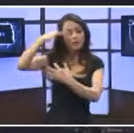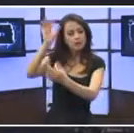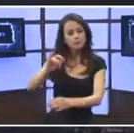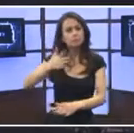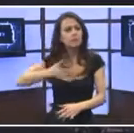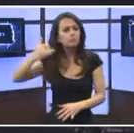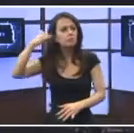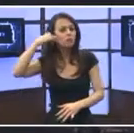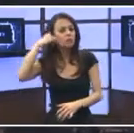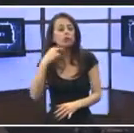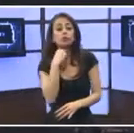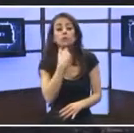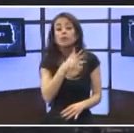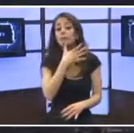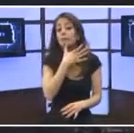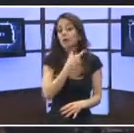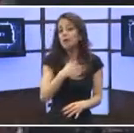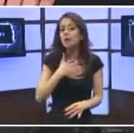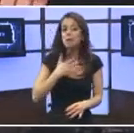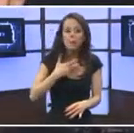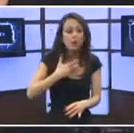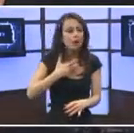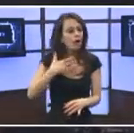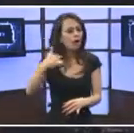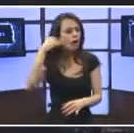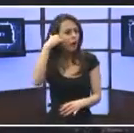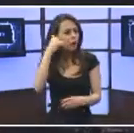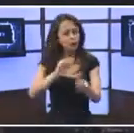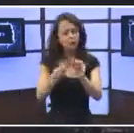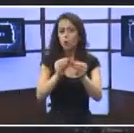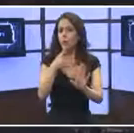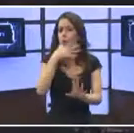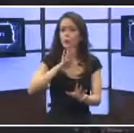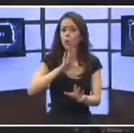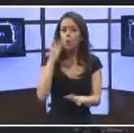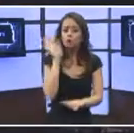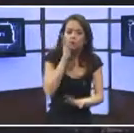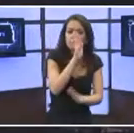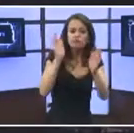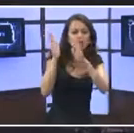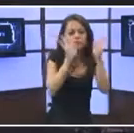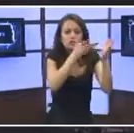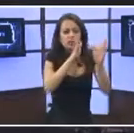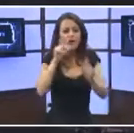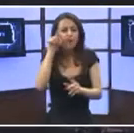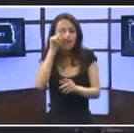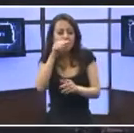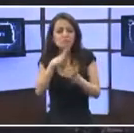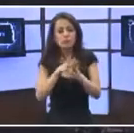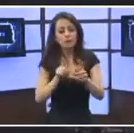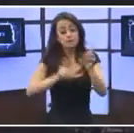bilir. Ne güzel. Demek ki beni aramadıklarına ben göre problem yok. Ben, hayır Twitter'da var. Facebook'a, Twitter'a, internete, Google'a